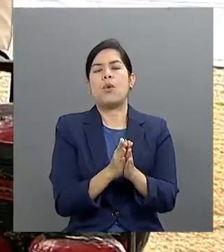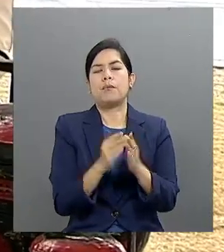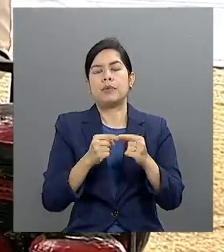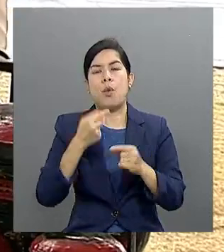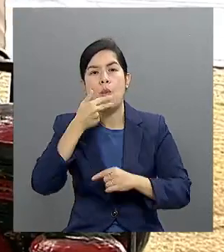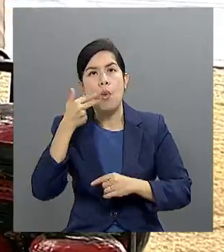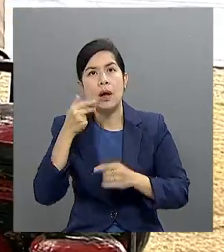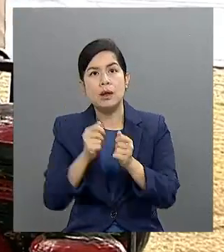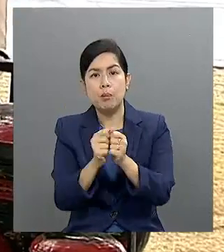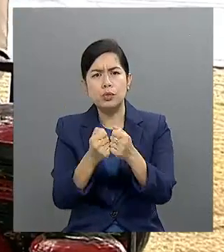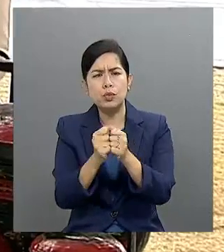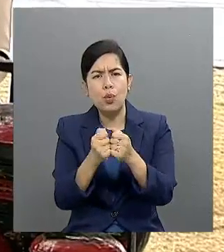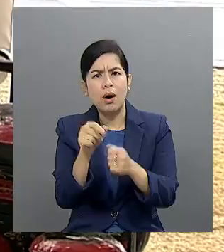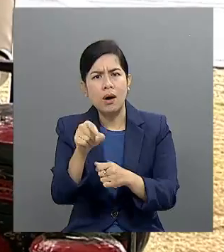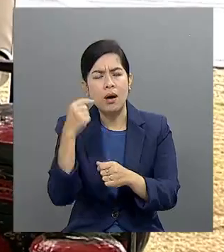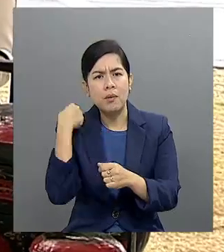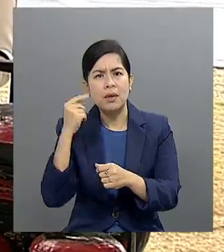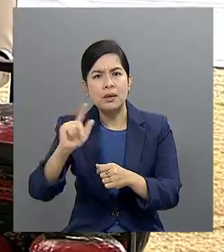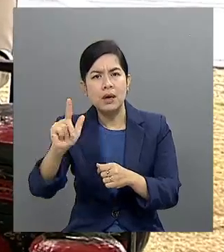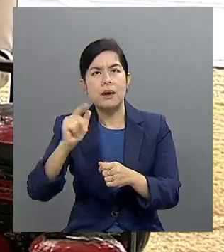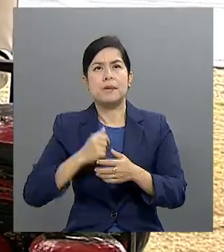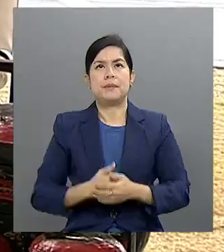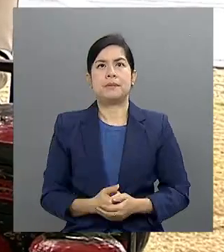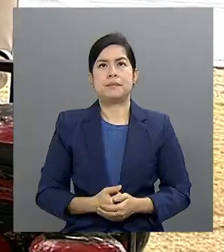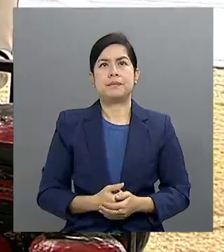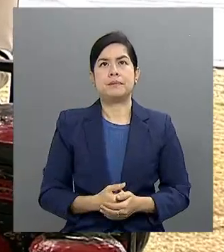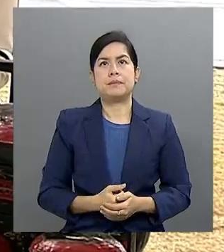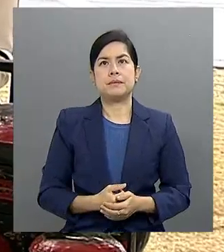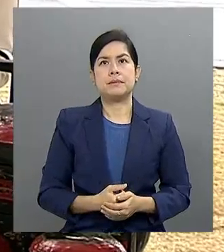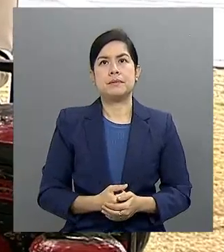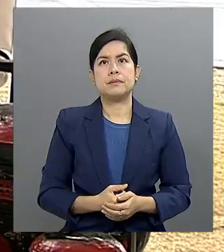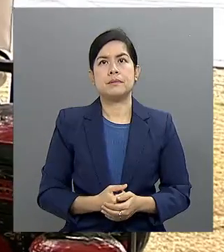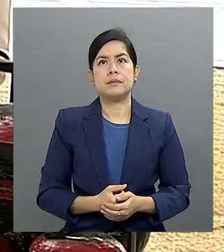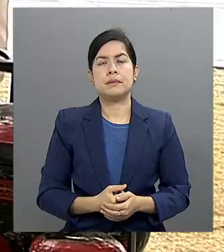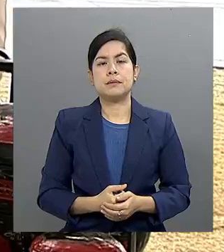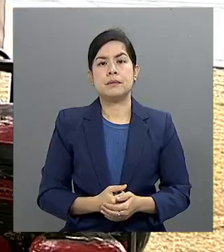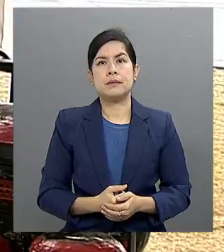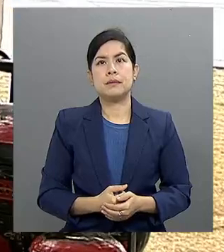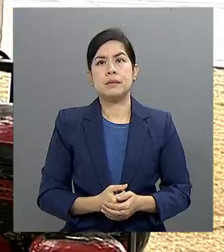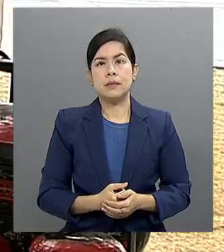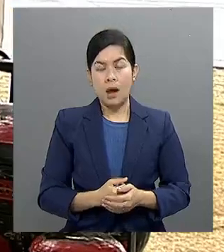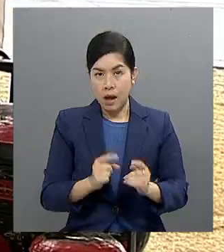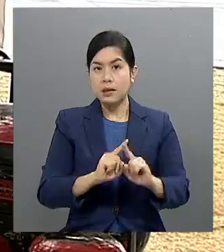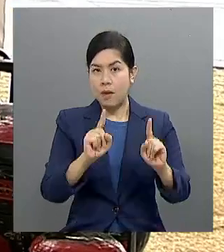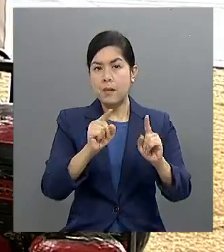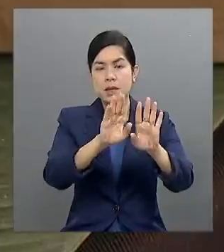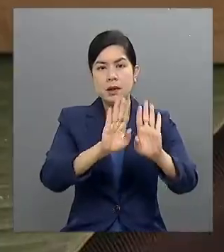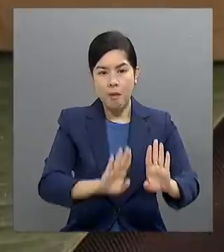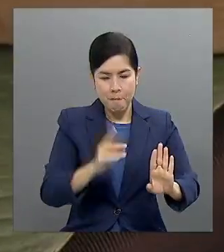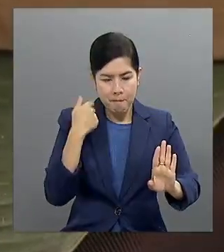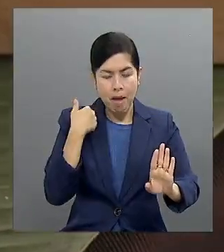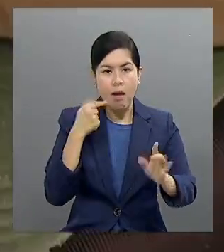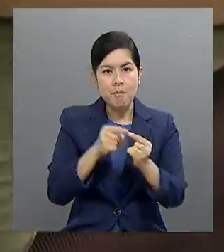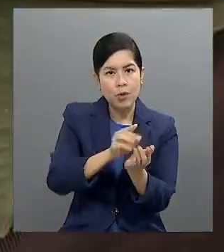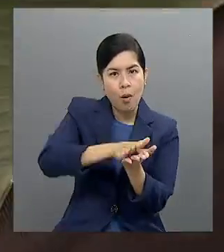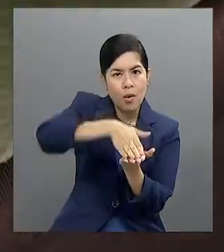แล้วมันมีเป็นแบบเป็นอ่างอย่างอื่นไหมฮะ มีค่ะจริงๆเขาก็จะมีพิมพ์บล็อกพิมพ์หลายๆแบบ ค่ะก็แต่ว่